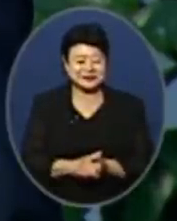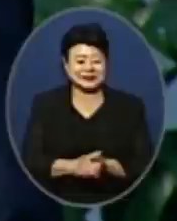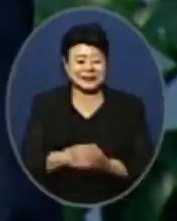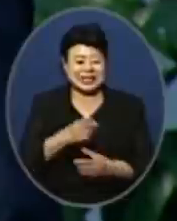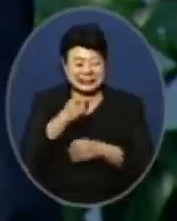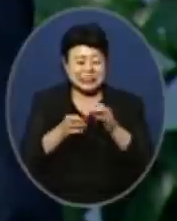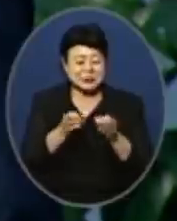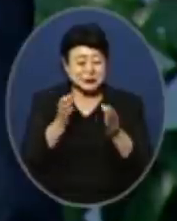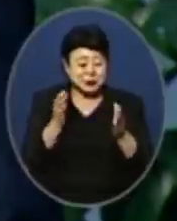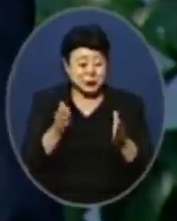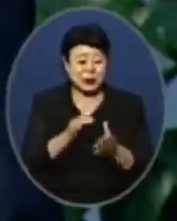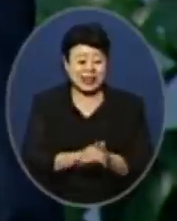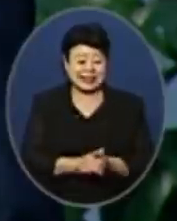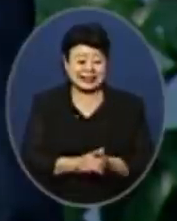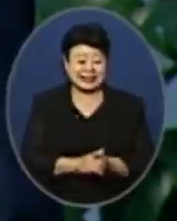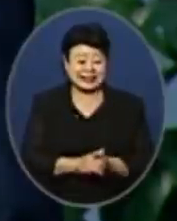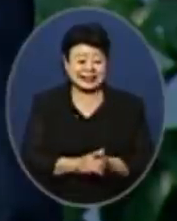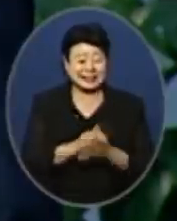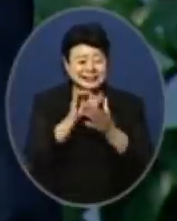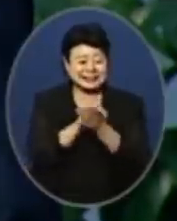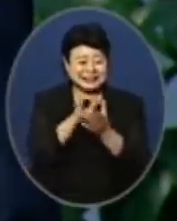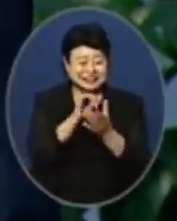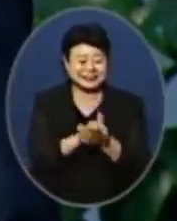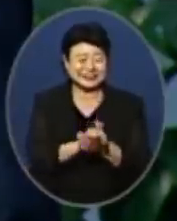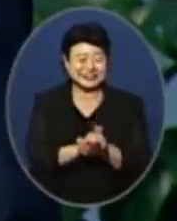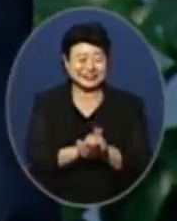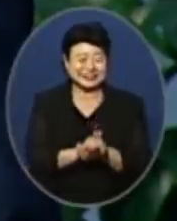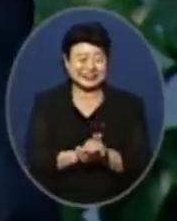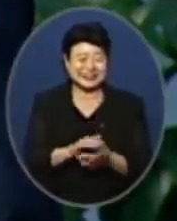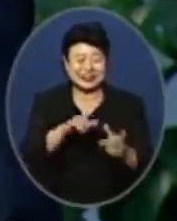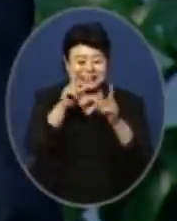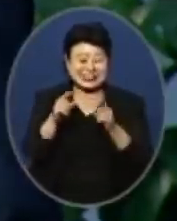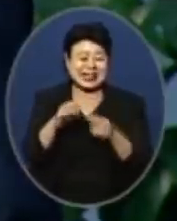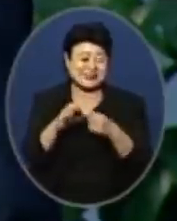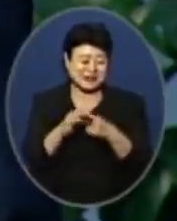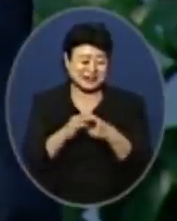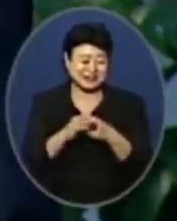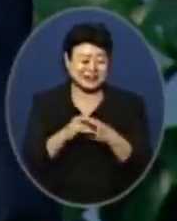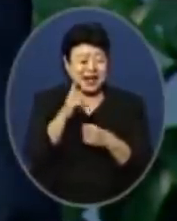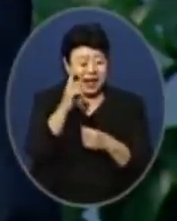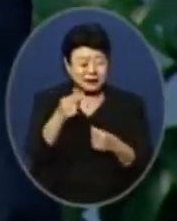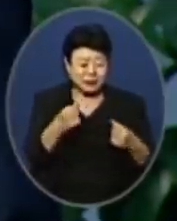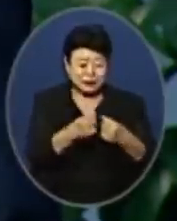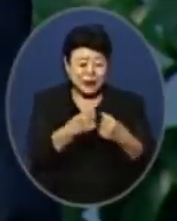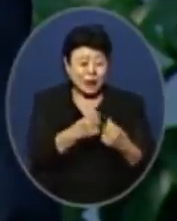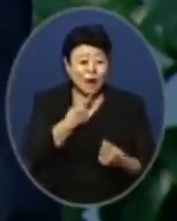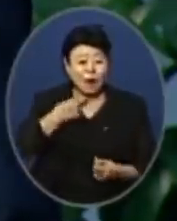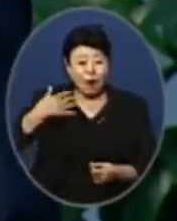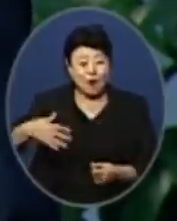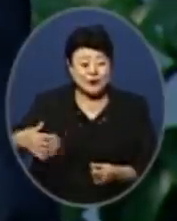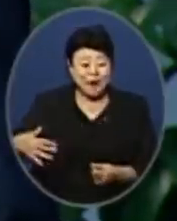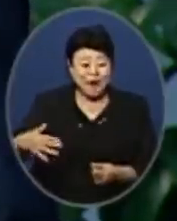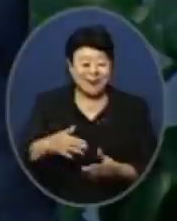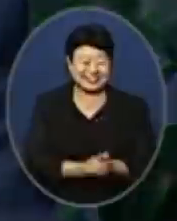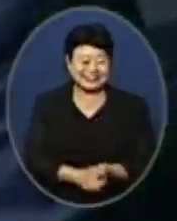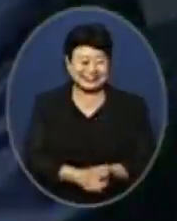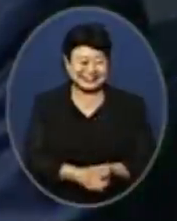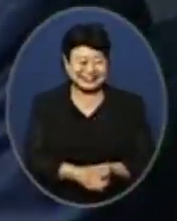30년이 넘도록 친구로서 지나면서 한 번도 싸운 적이 없습니다.